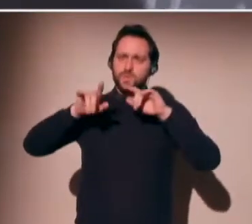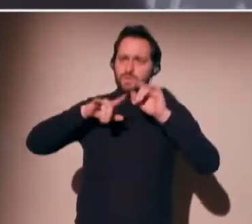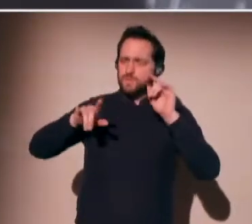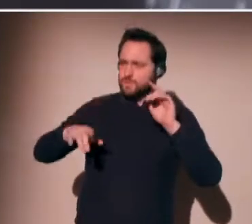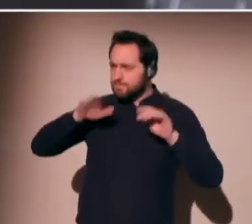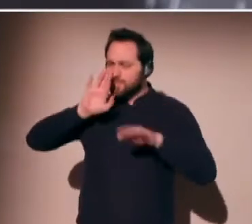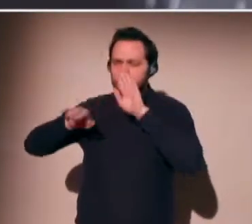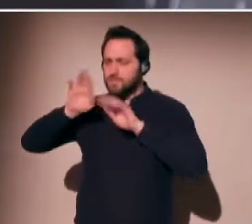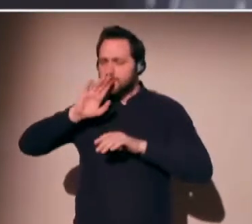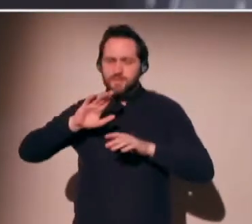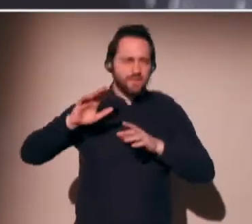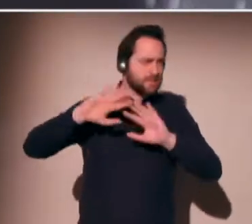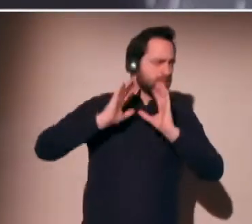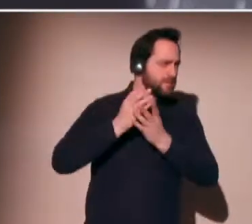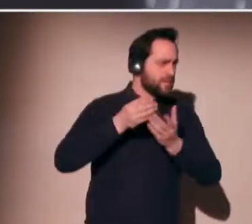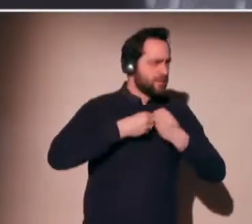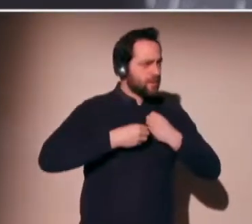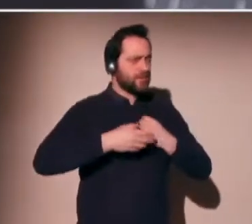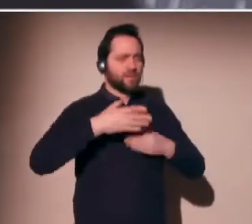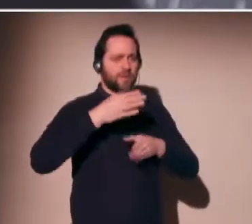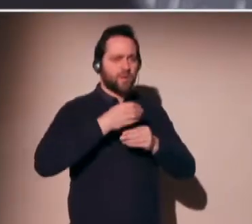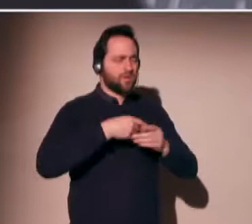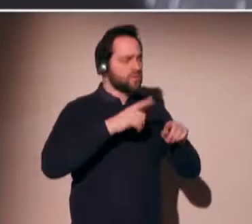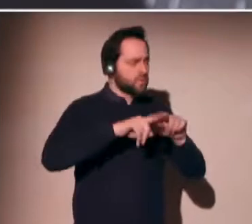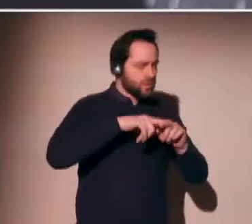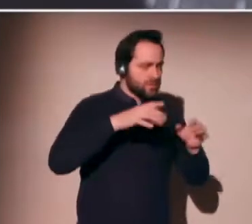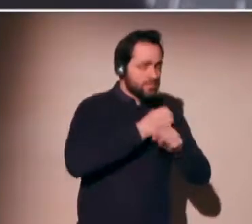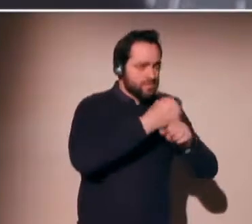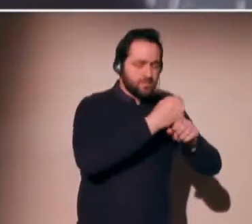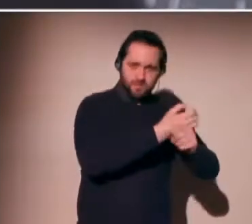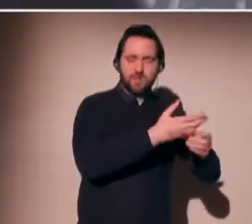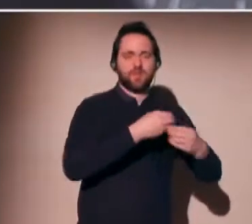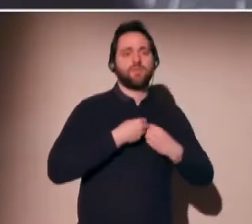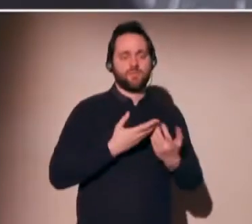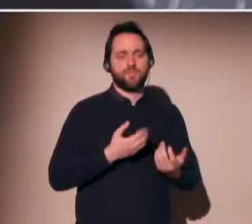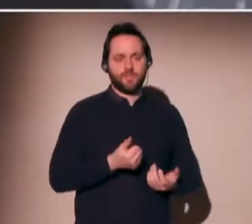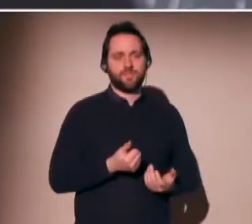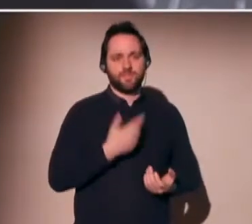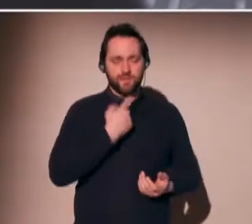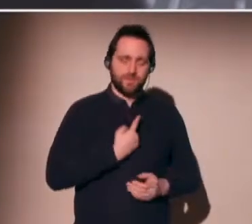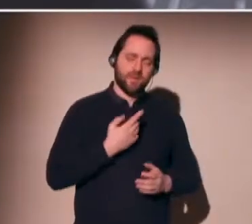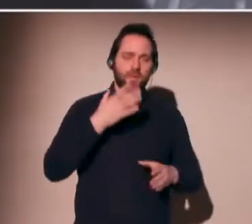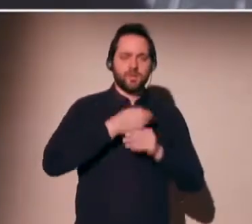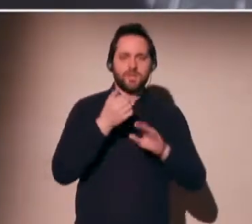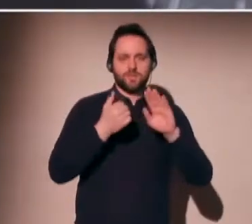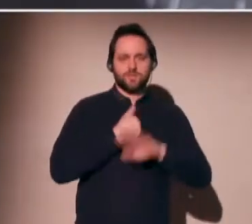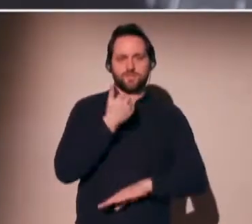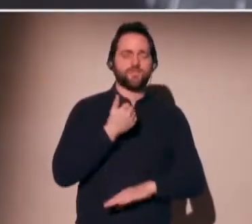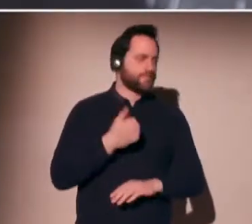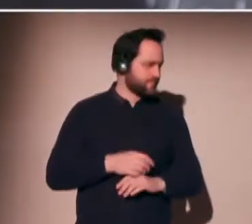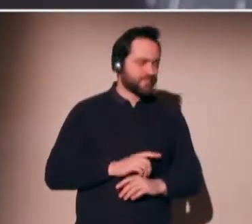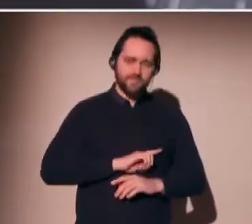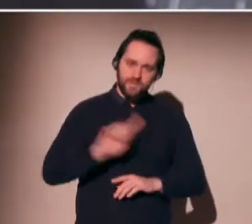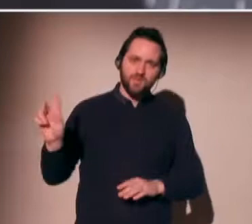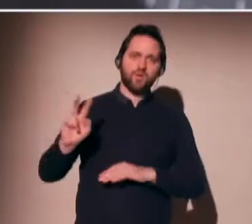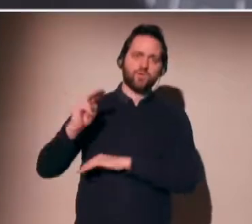perceptions. Et donc ça, c'est l'apprentissage non supervisé. Et une analyse mathématique très simple des données que l'on perçoit du monde